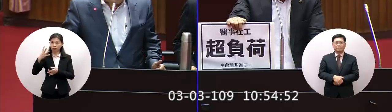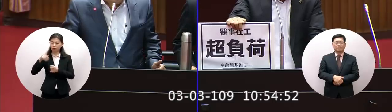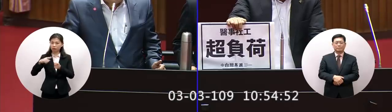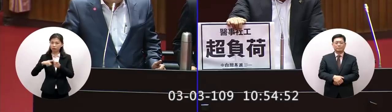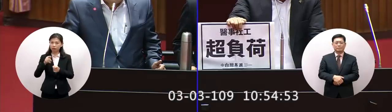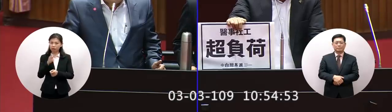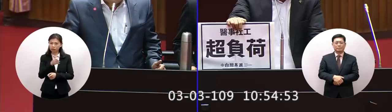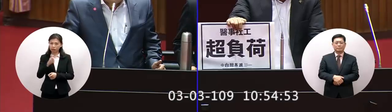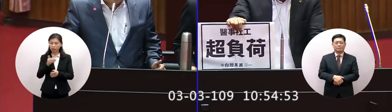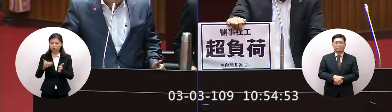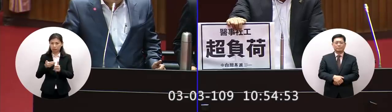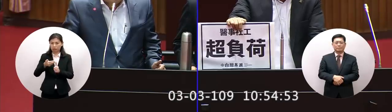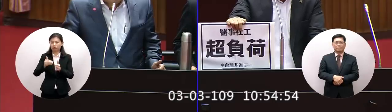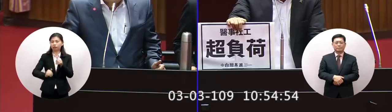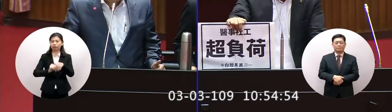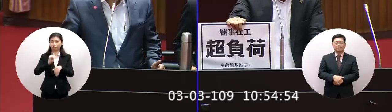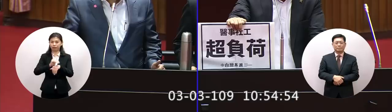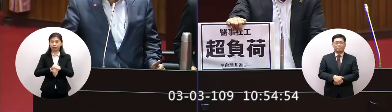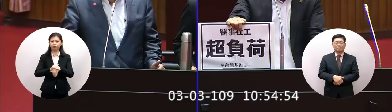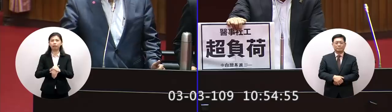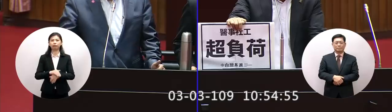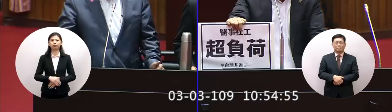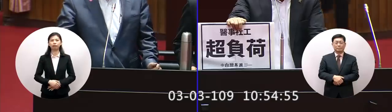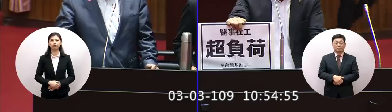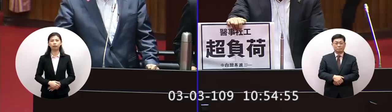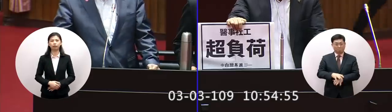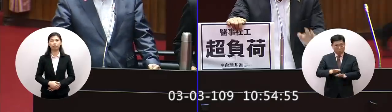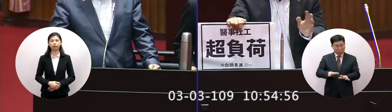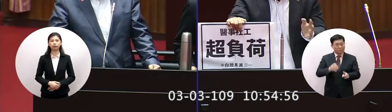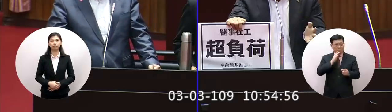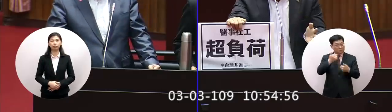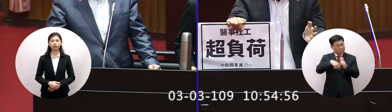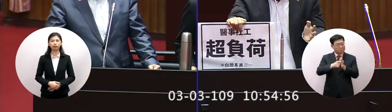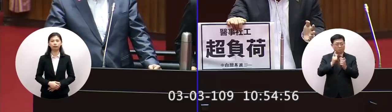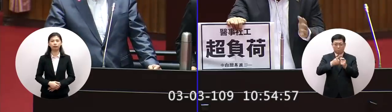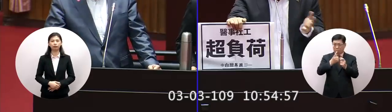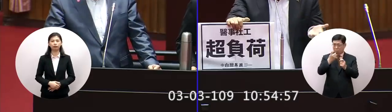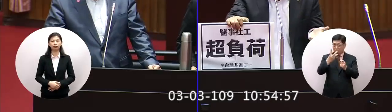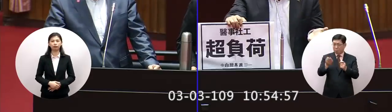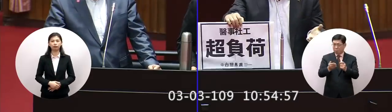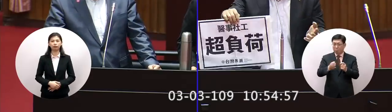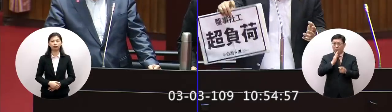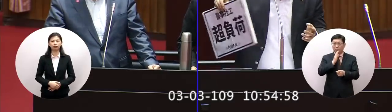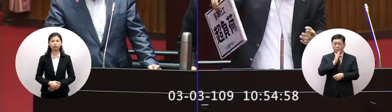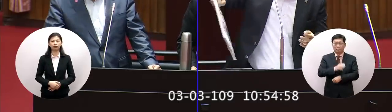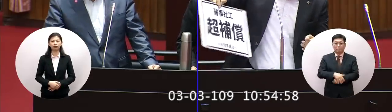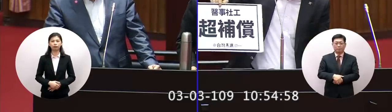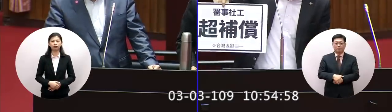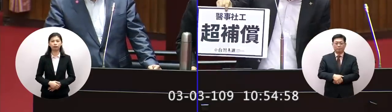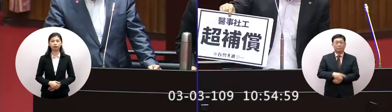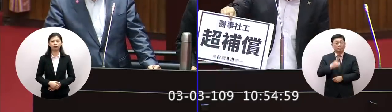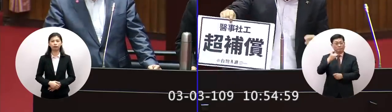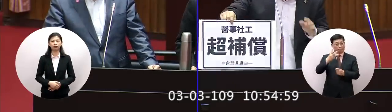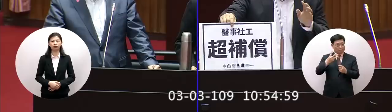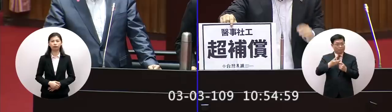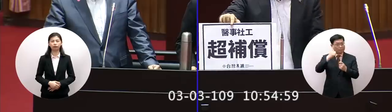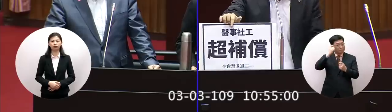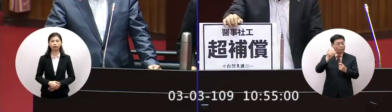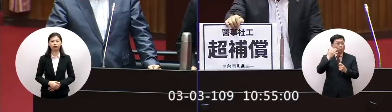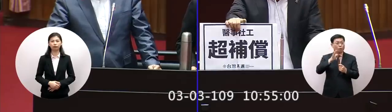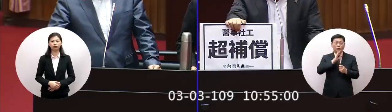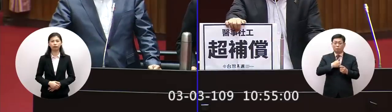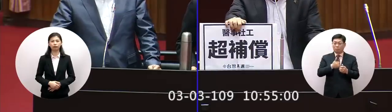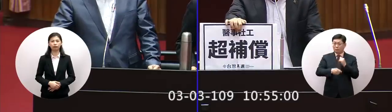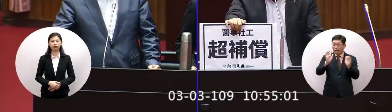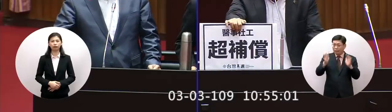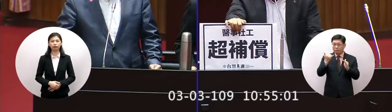之间培养一个完整的专科医师。 所以的表示差不多13档啊，13档左右。13档的意思就是你若生一